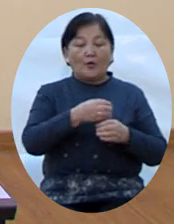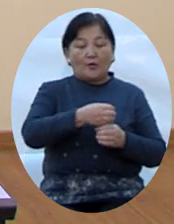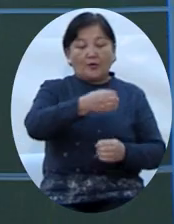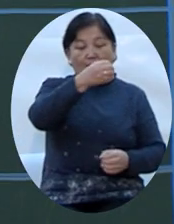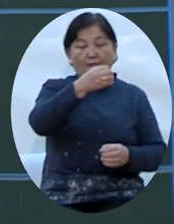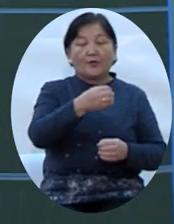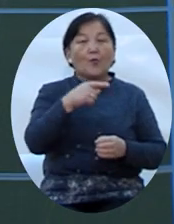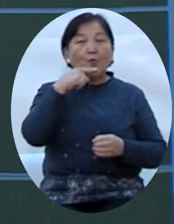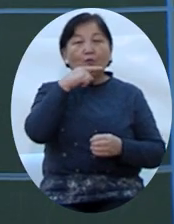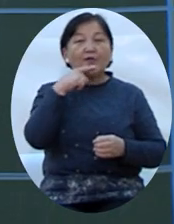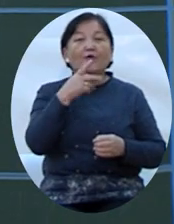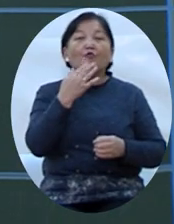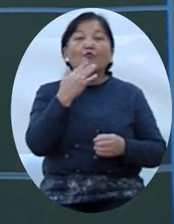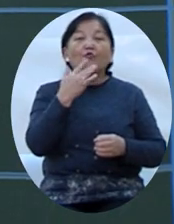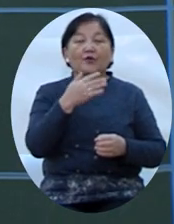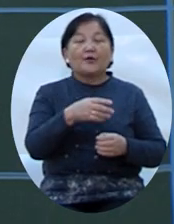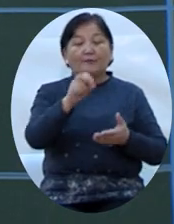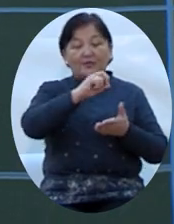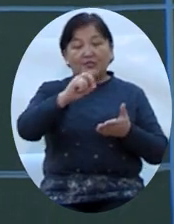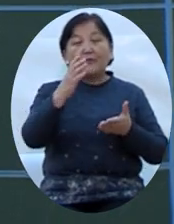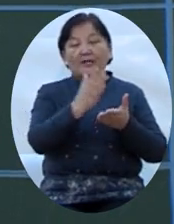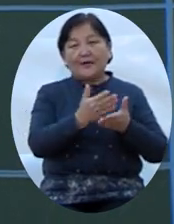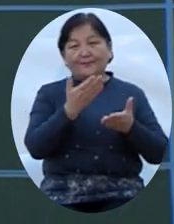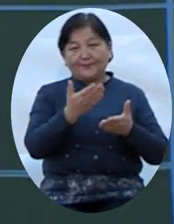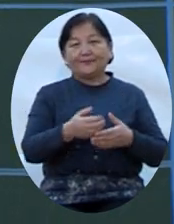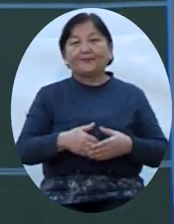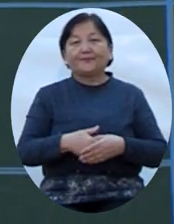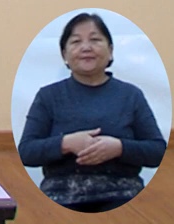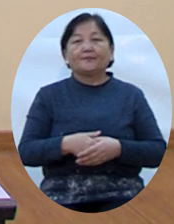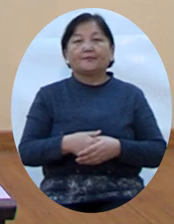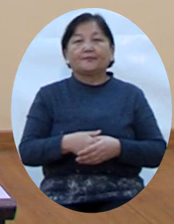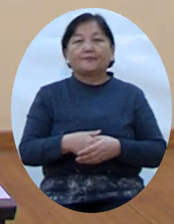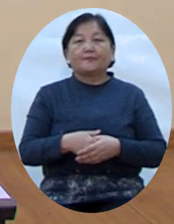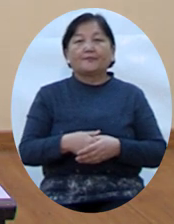төрөгчийн холор идэм хүчилд улаан өнгийг үзүүлж байна.